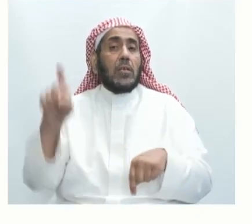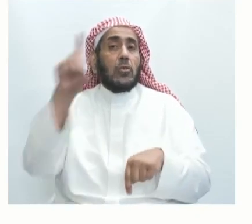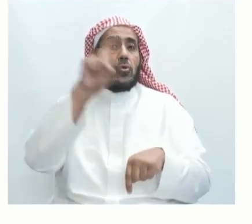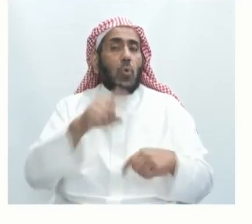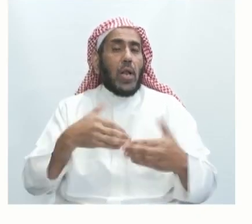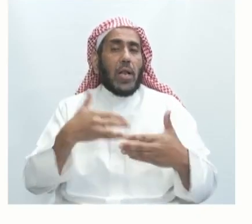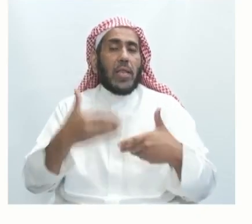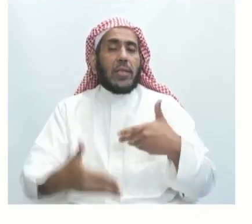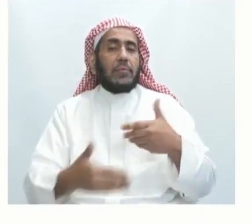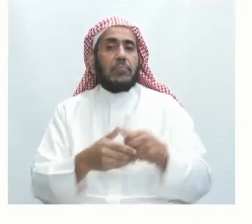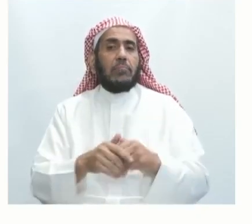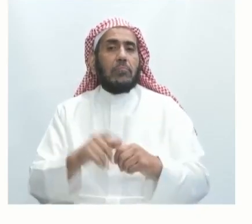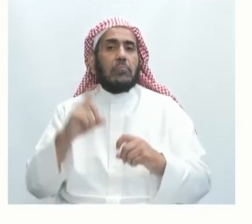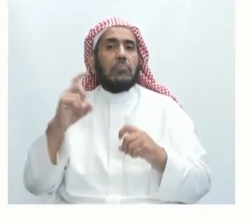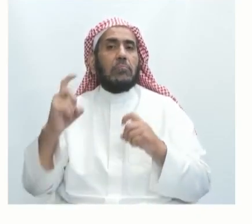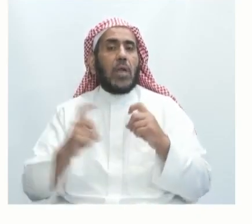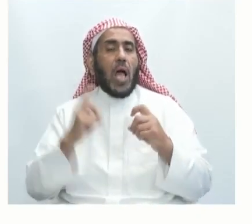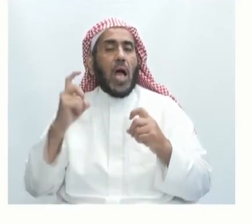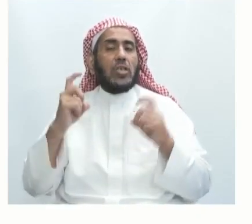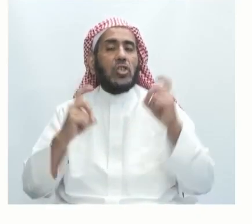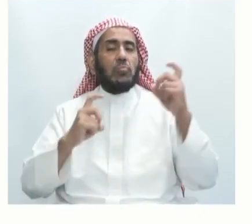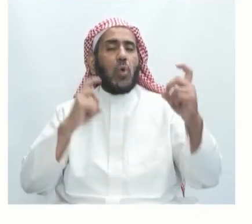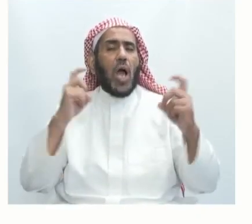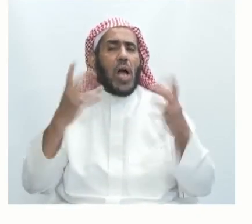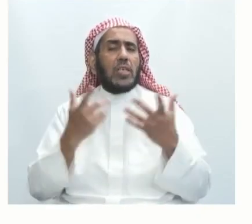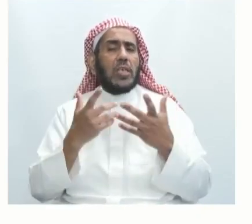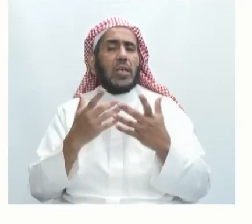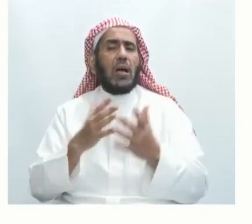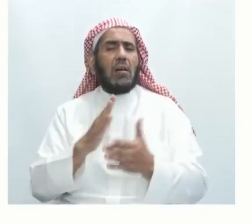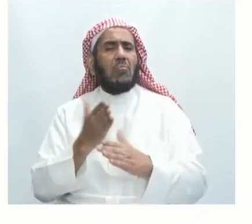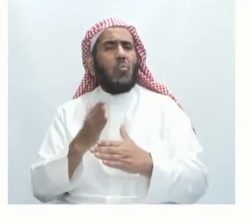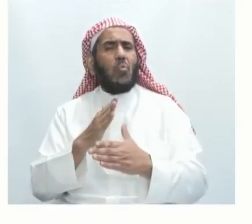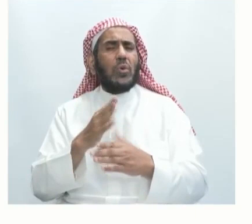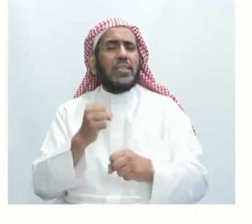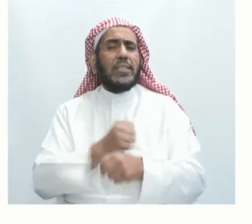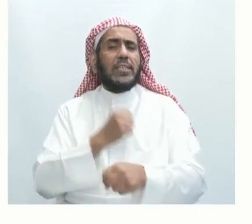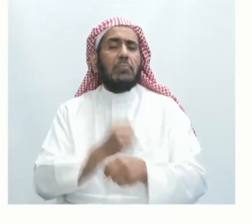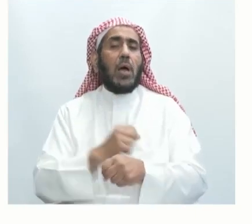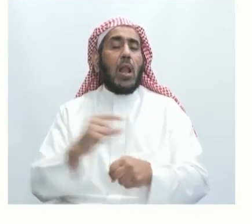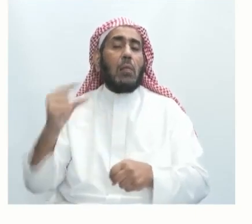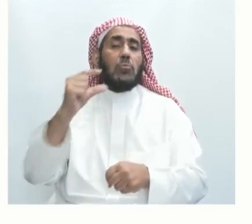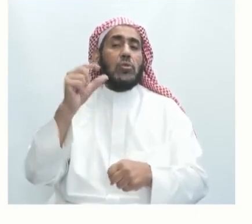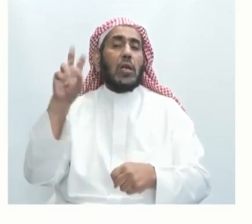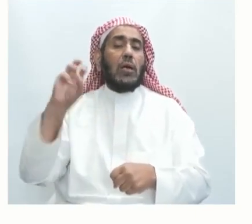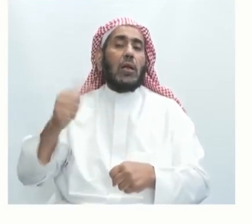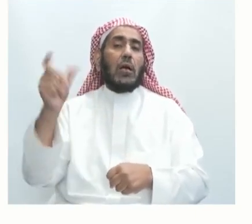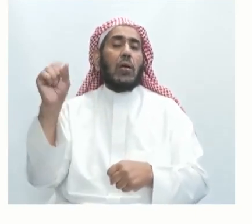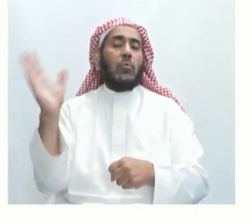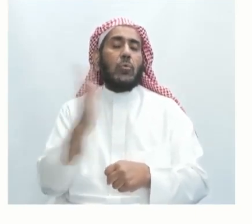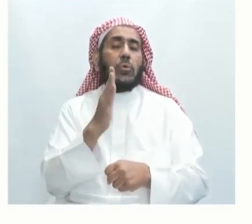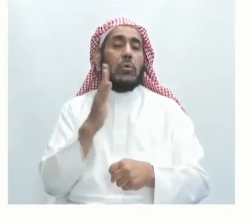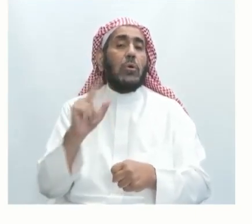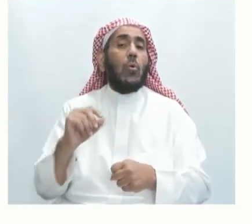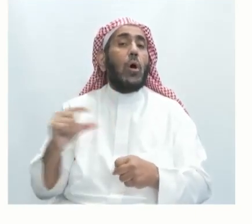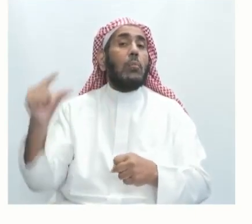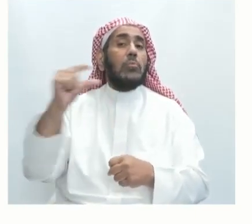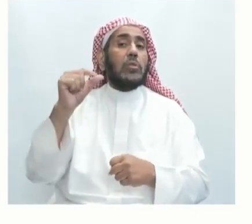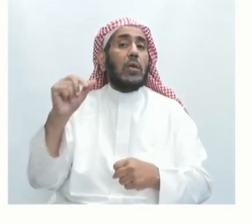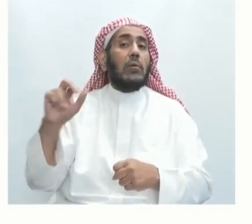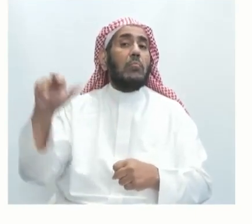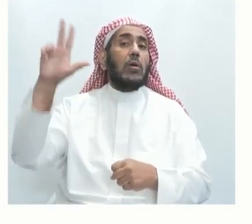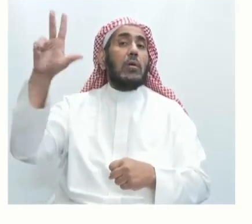الذي يليه اناقش ناقش اوجه استعمال مصطلح القانون ومصطلح النظام